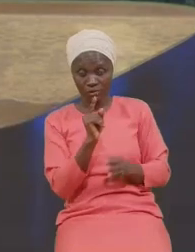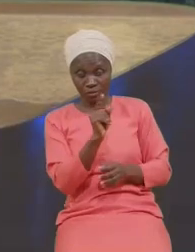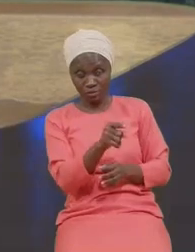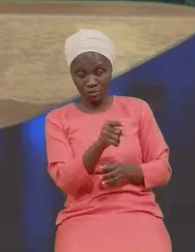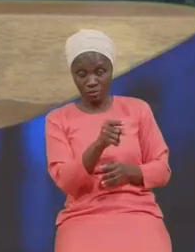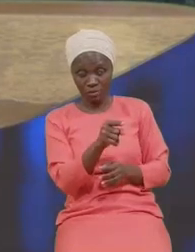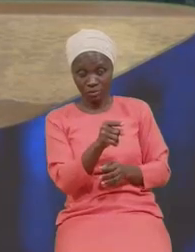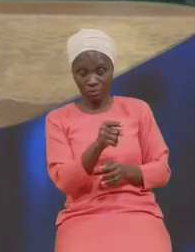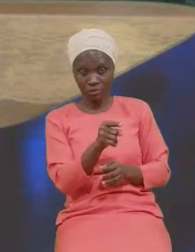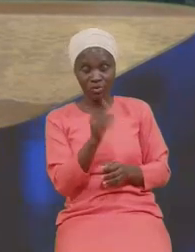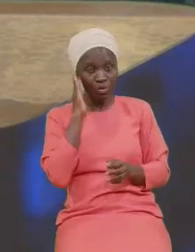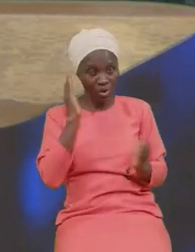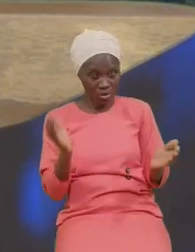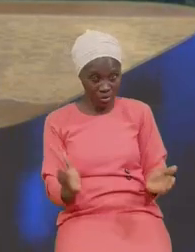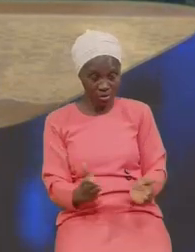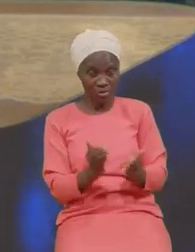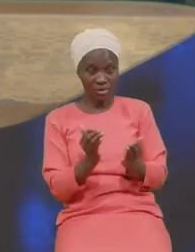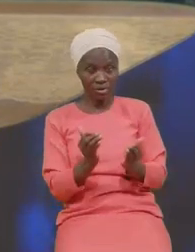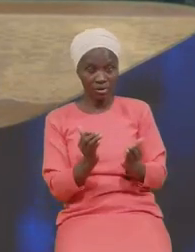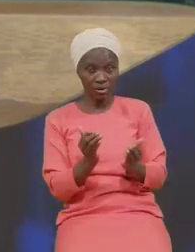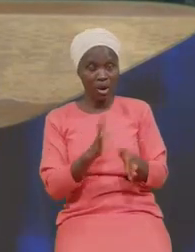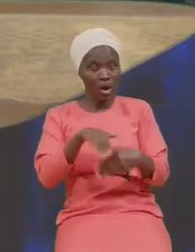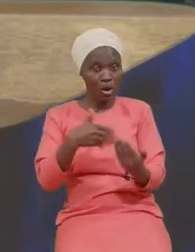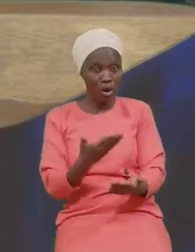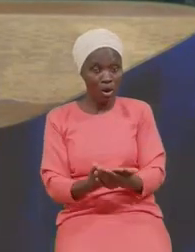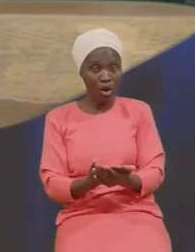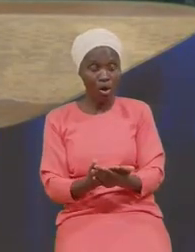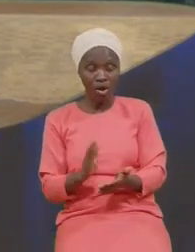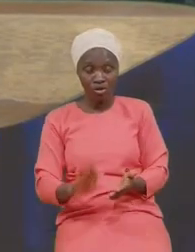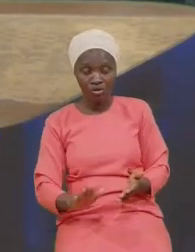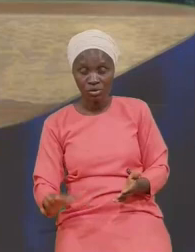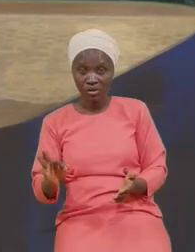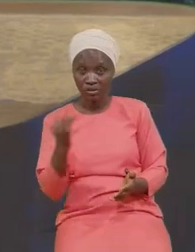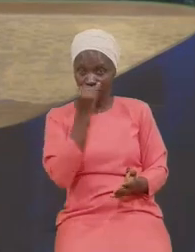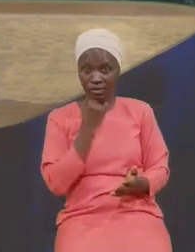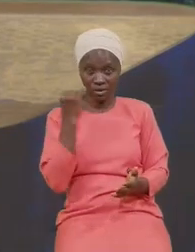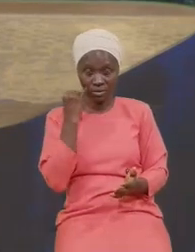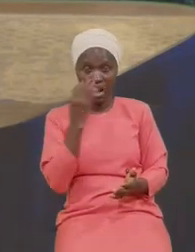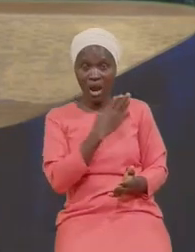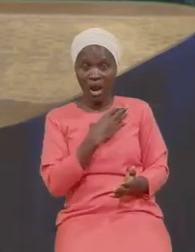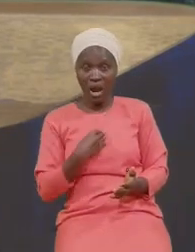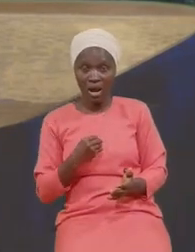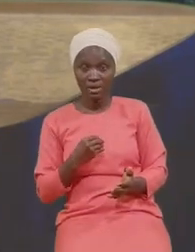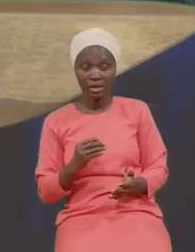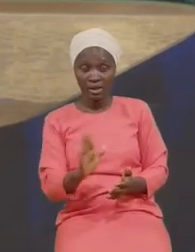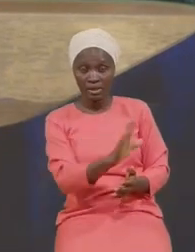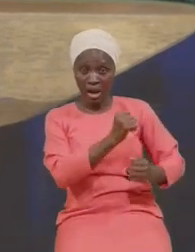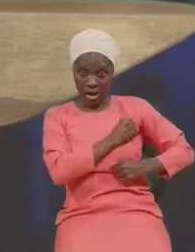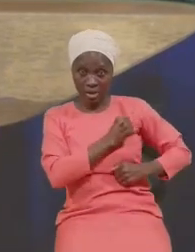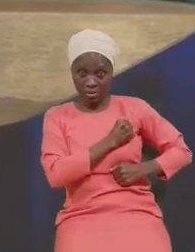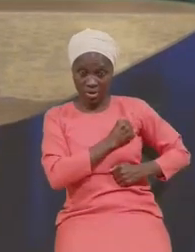si tu mobilises tous les enfants d'Israël et leur ami en particulier